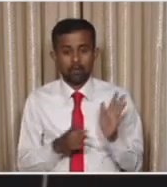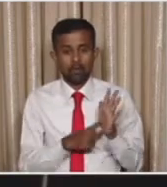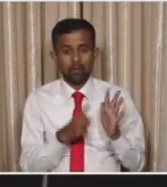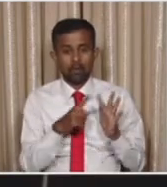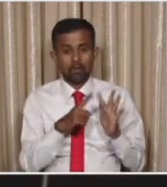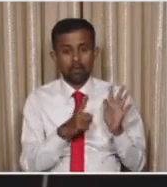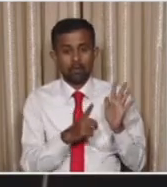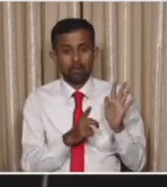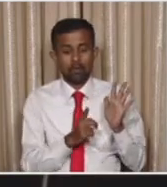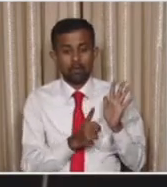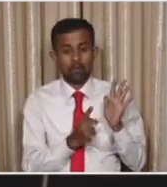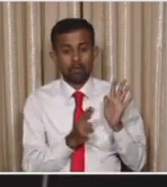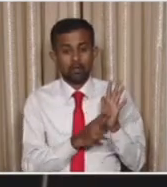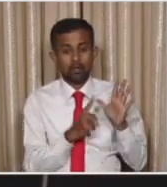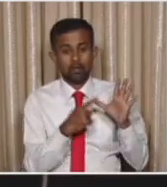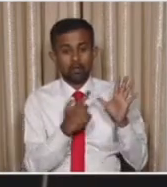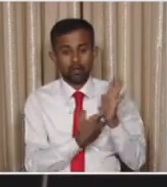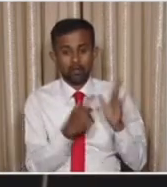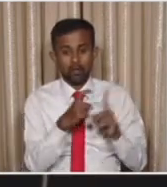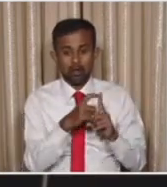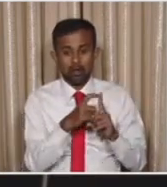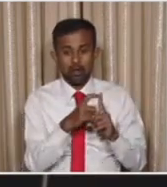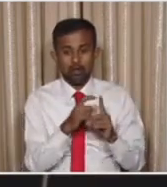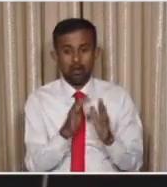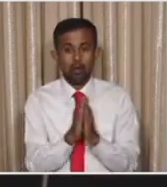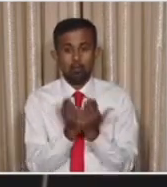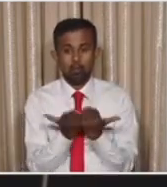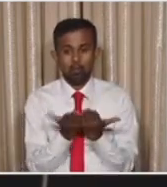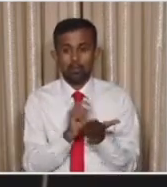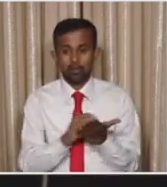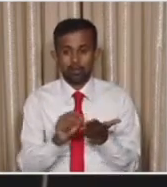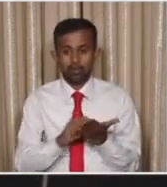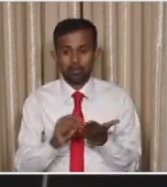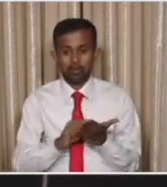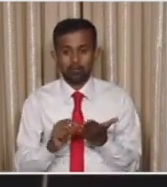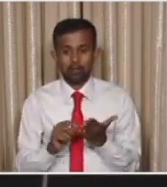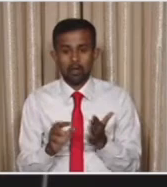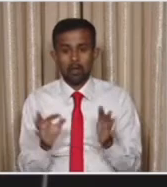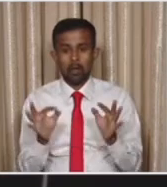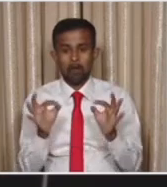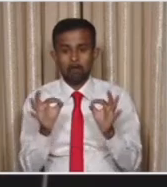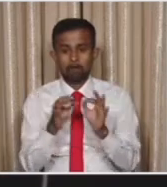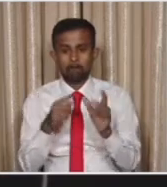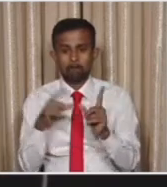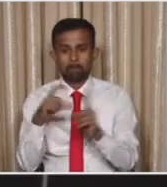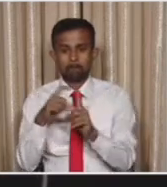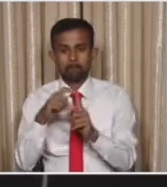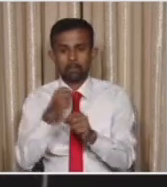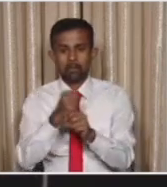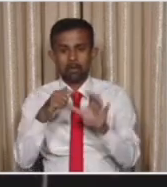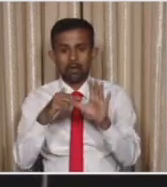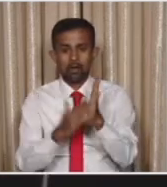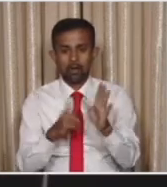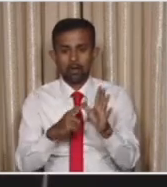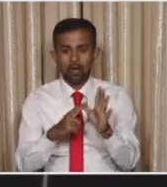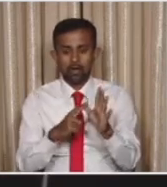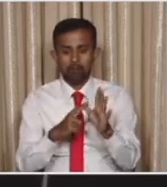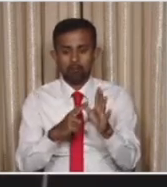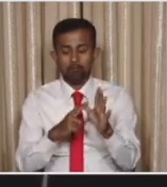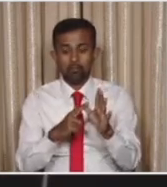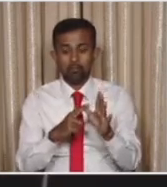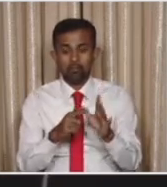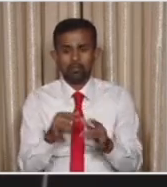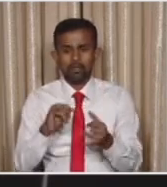ලෙනාඩ් වුල්ෆ් ලියපු ඓතිහාසික කෘතිය බද්දේ ගම යන කෘතියෙන් මතුවෙන සිළුඳුගේ චරිතය